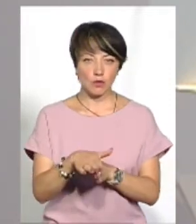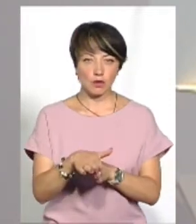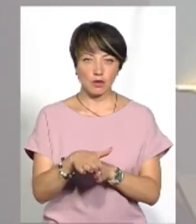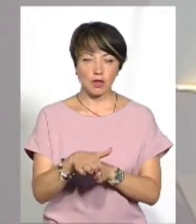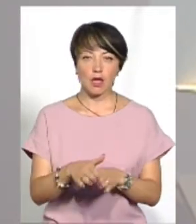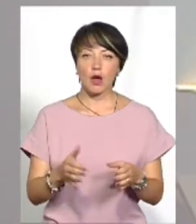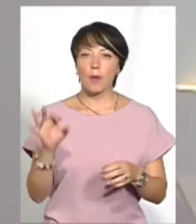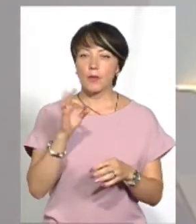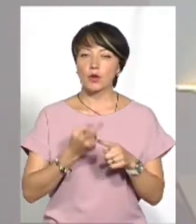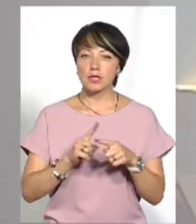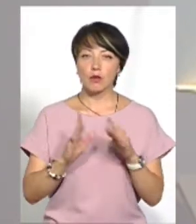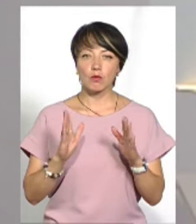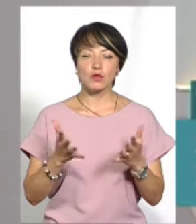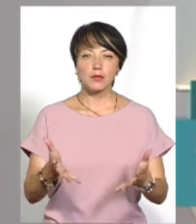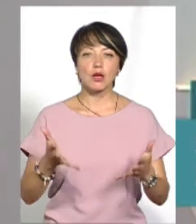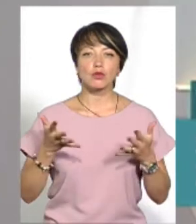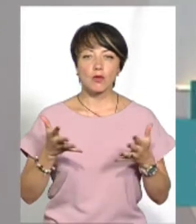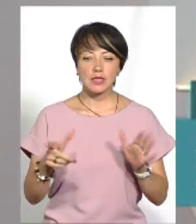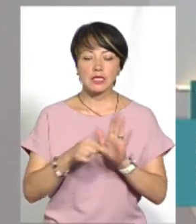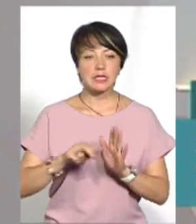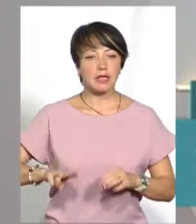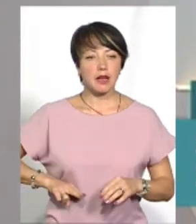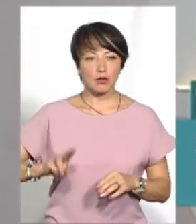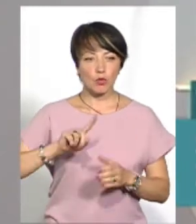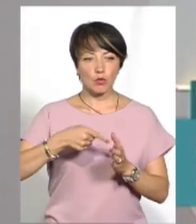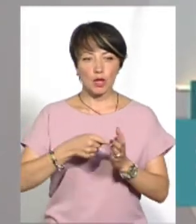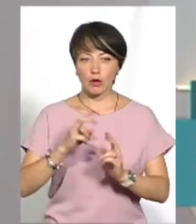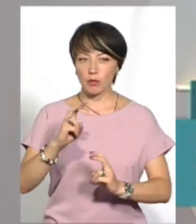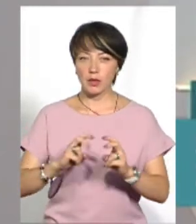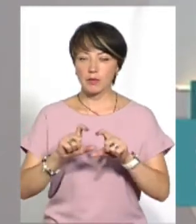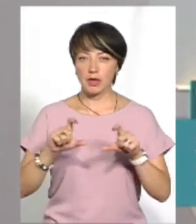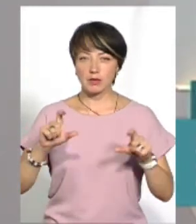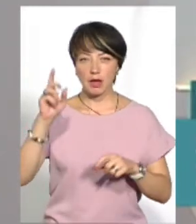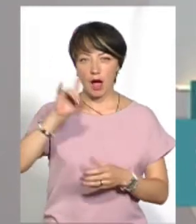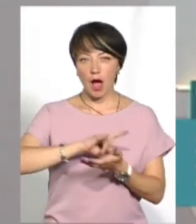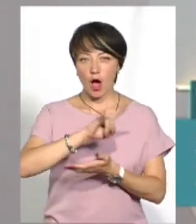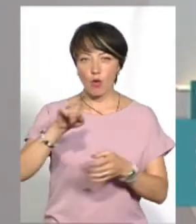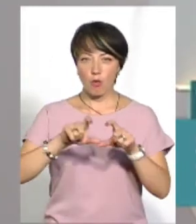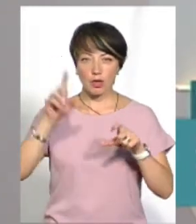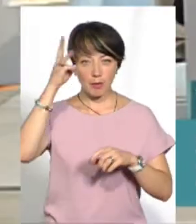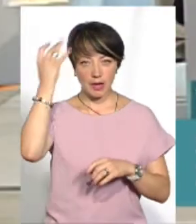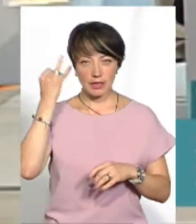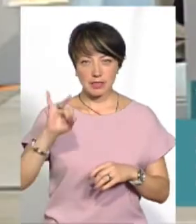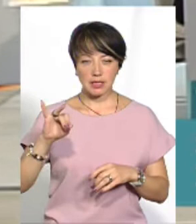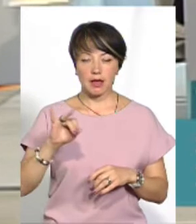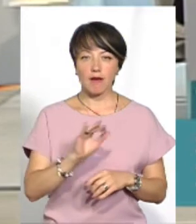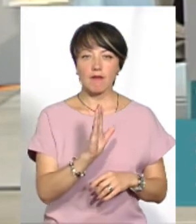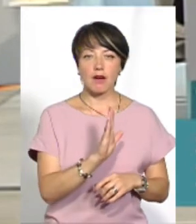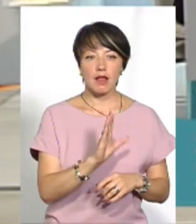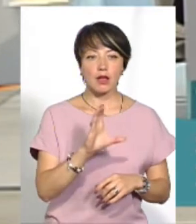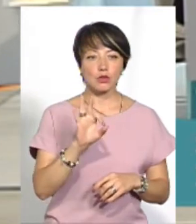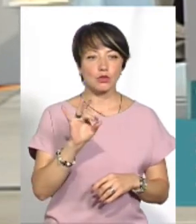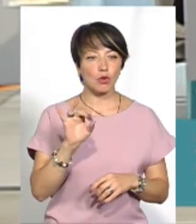реалізовувати? Про це ми будемо з'ясовувати з директором комунального підприємства «Аеропорт Хмельницький»